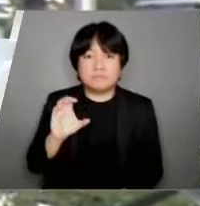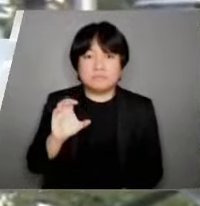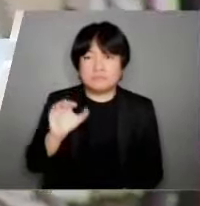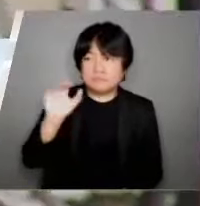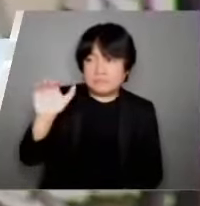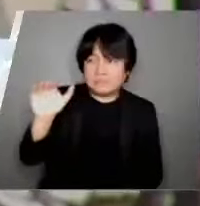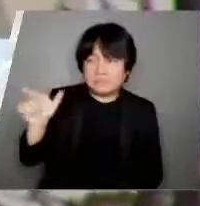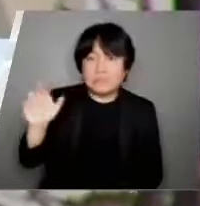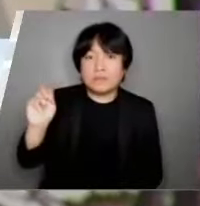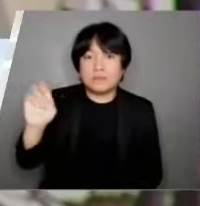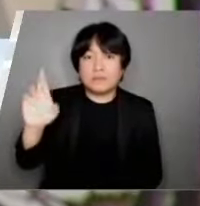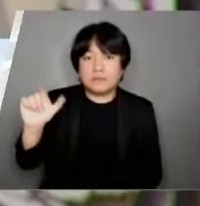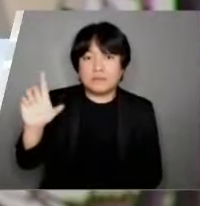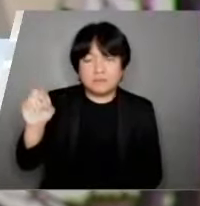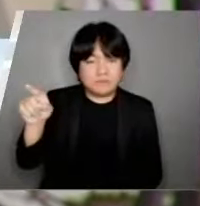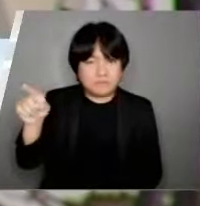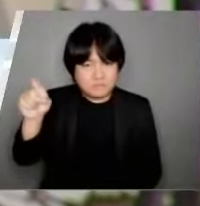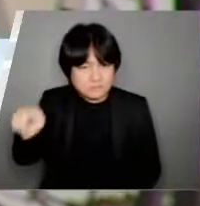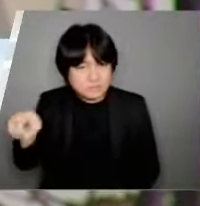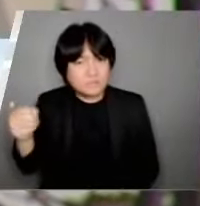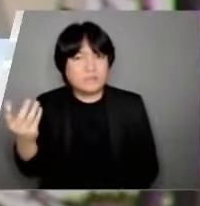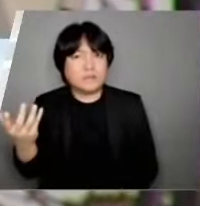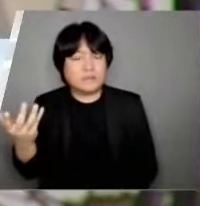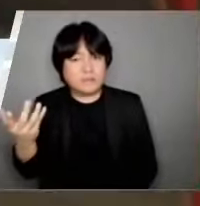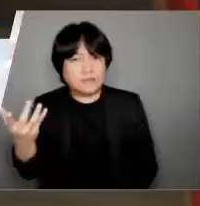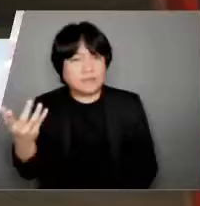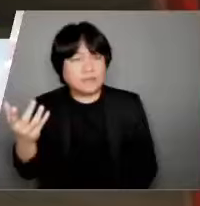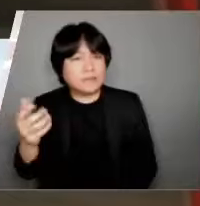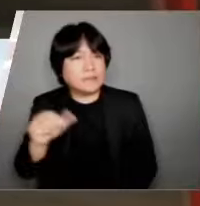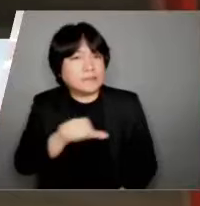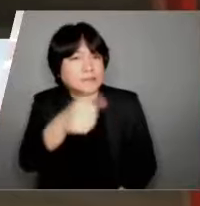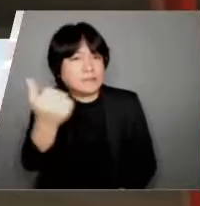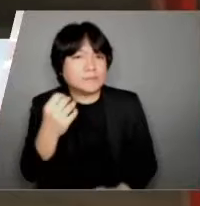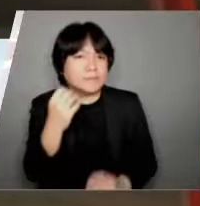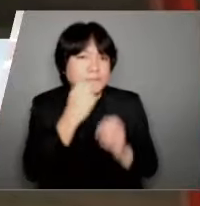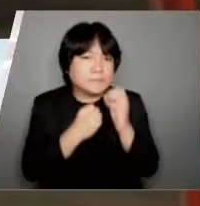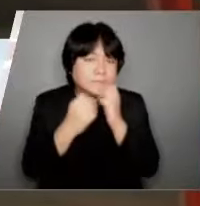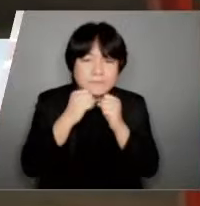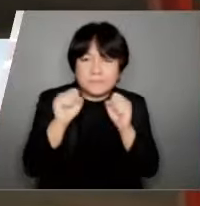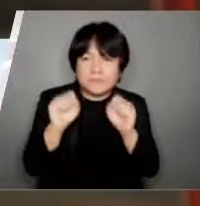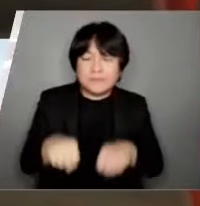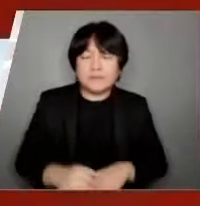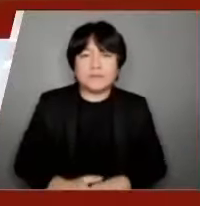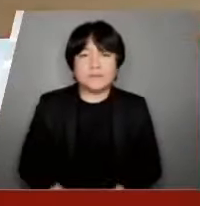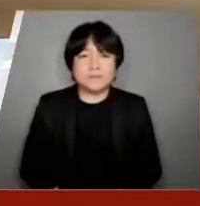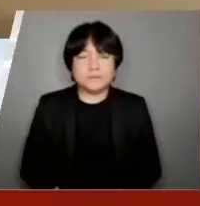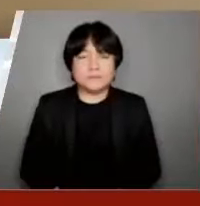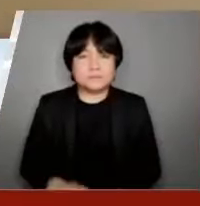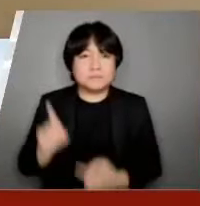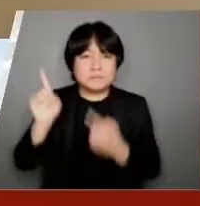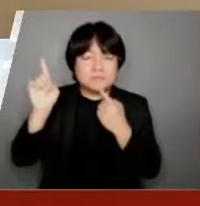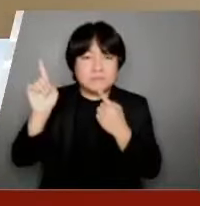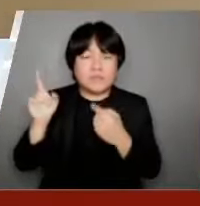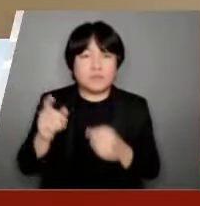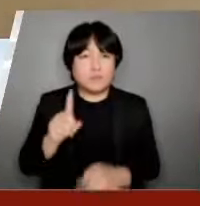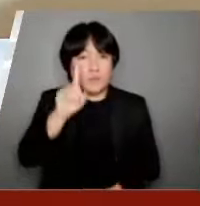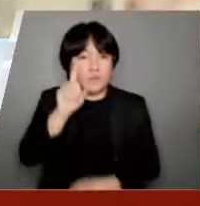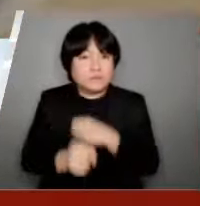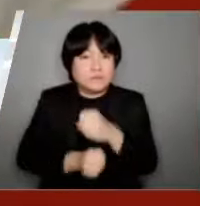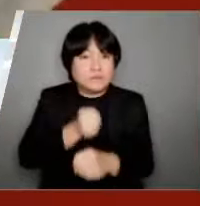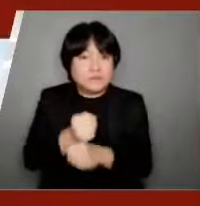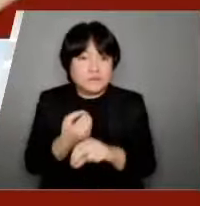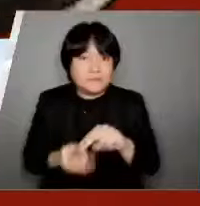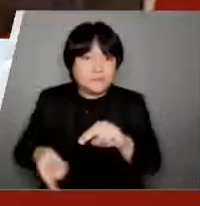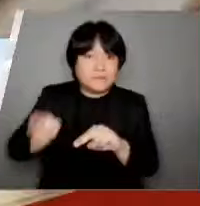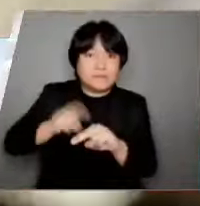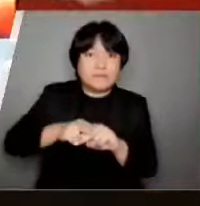na nanggagaling sa ibang planta na mas mura naman yun. Posibleng hindi lang hanggang isang taon ang bubunuing mas mataas na singil sa kuryente